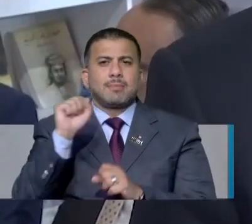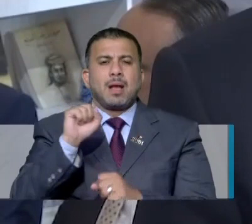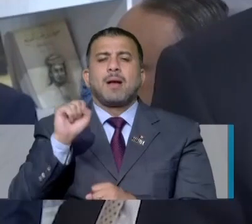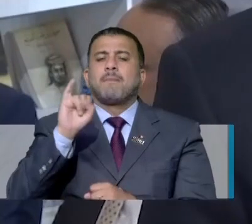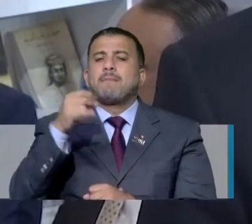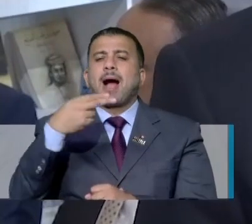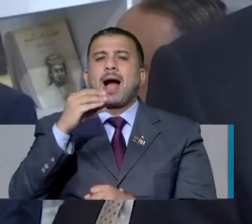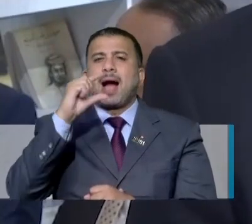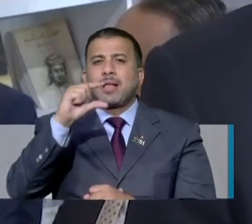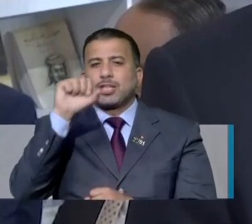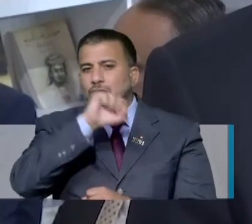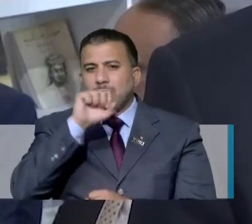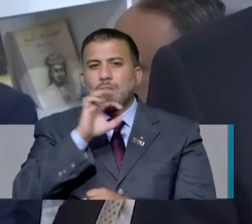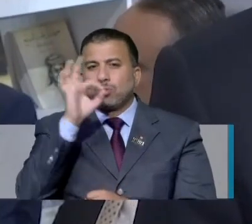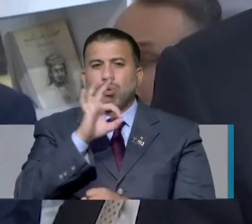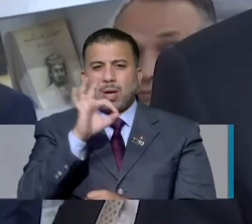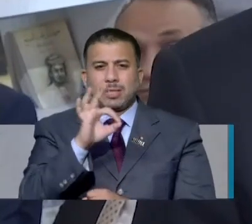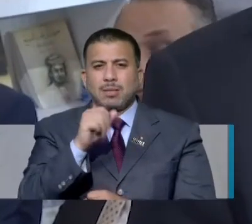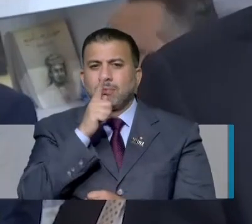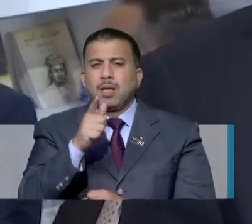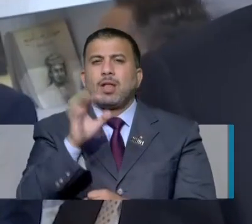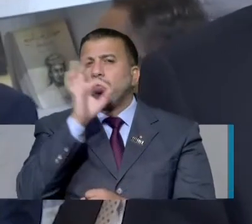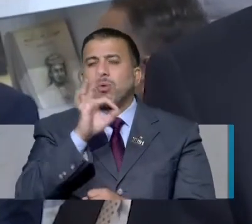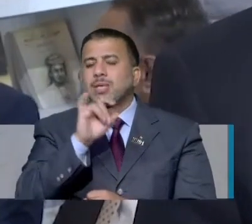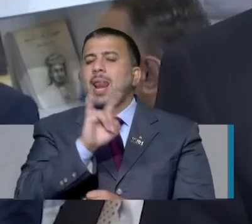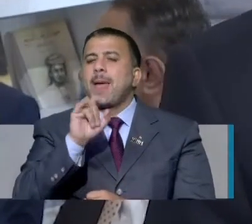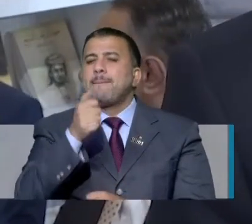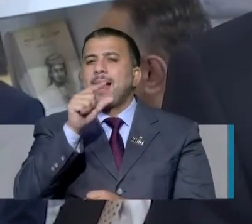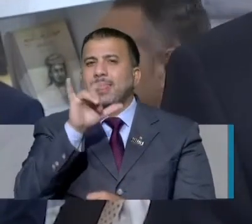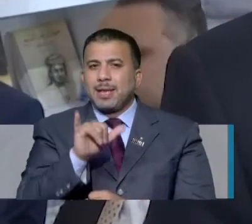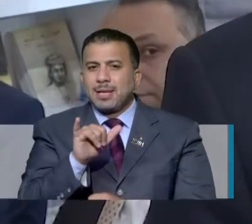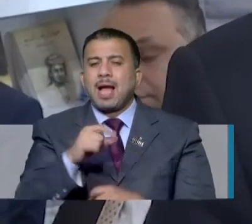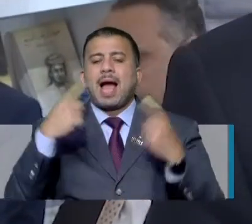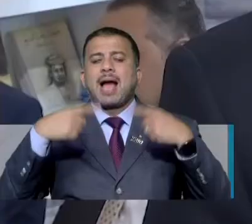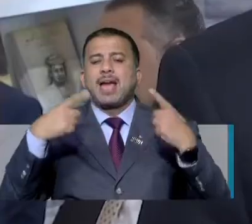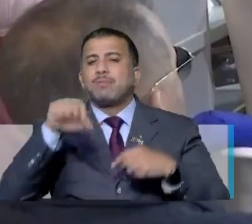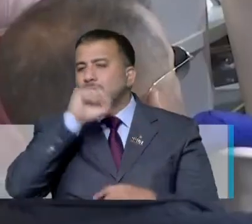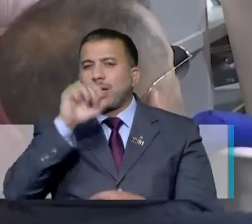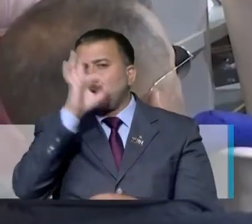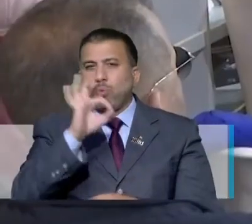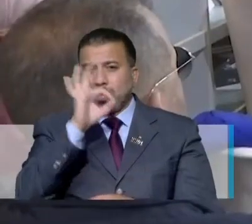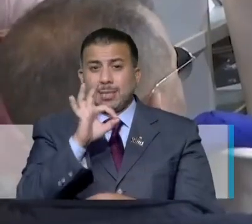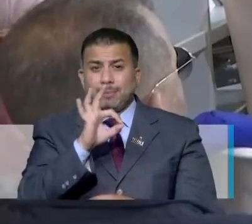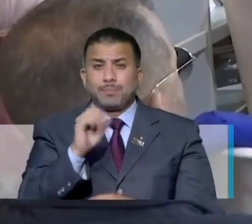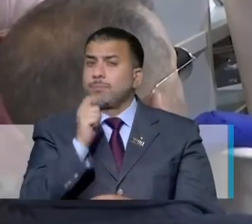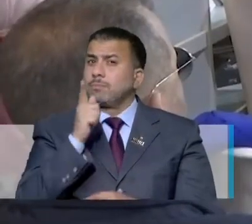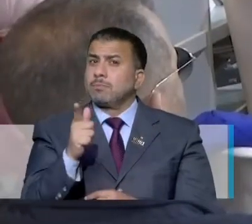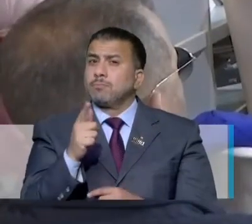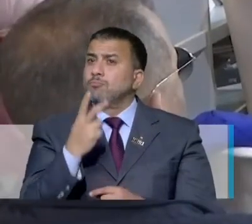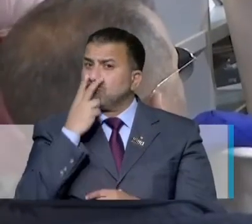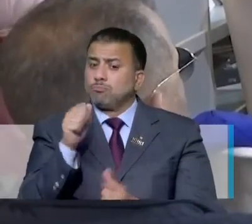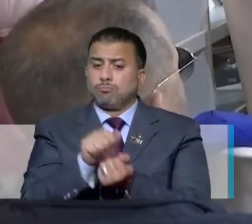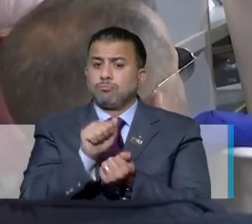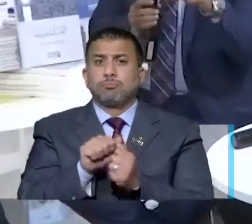معهد الشارقة للتراث في سواء التراث اللامادي سواء الأيام الشارقة التراثية. الندوة استعرضت جهود